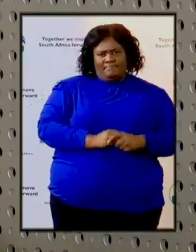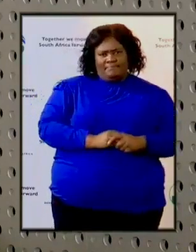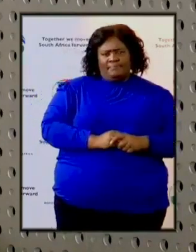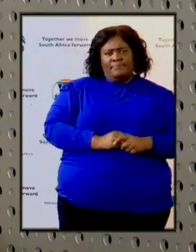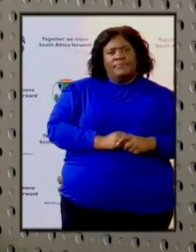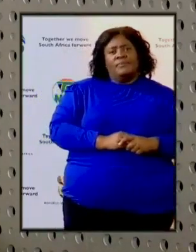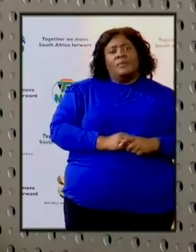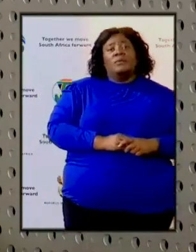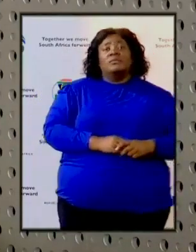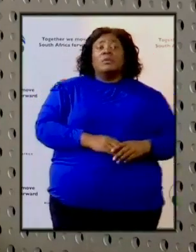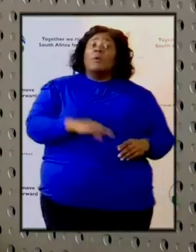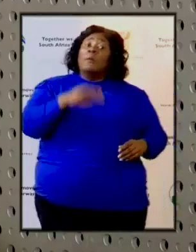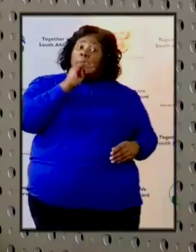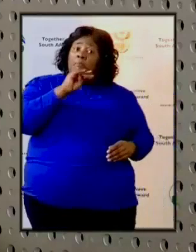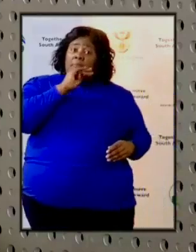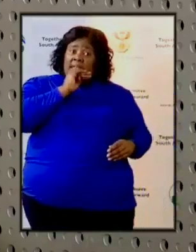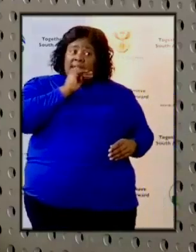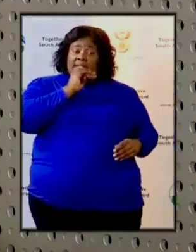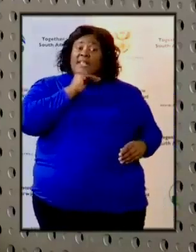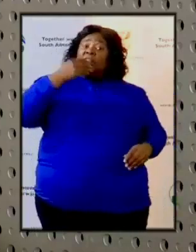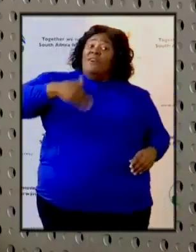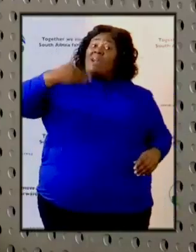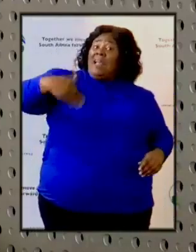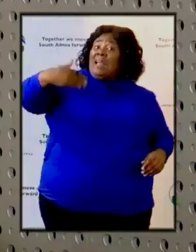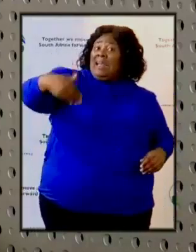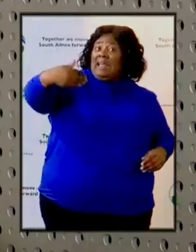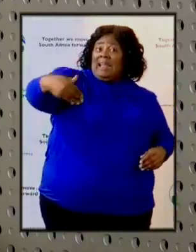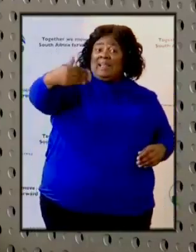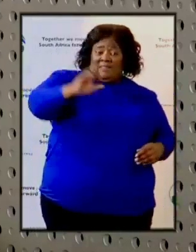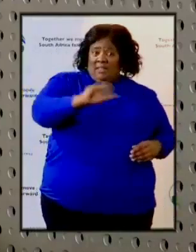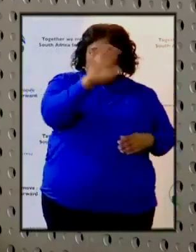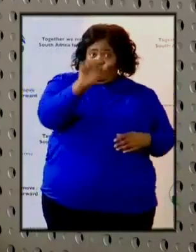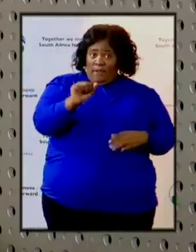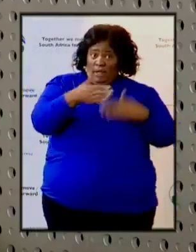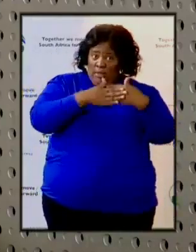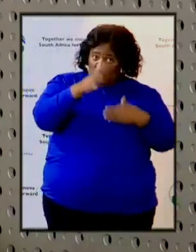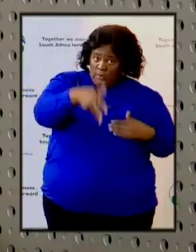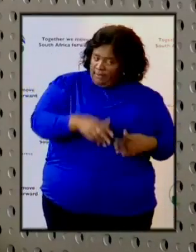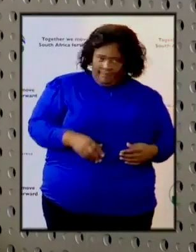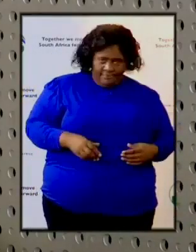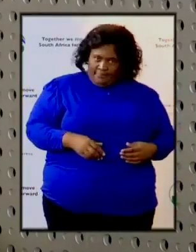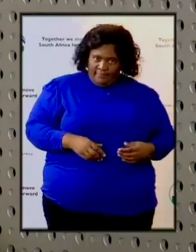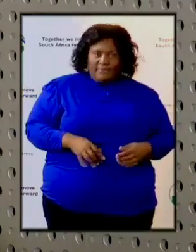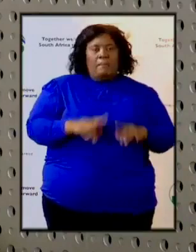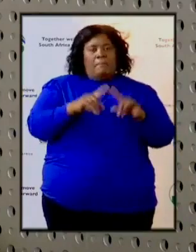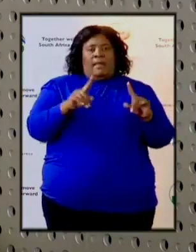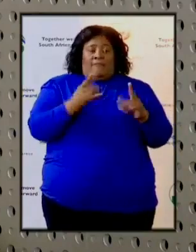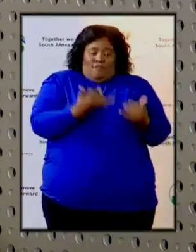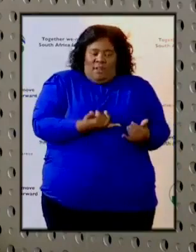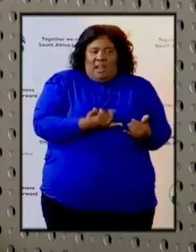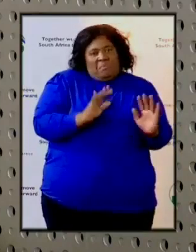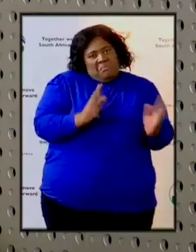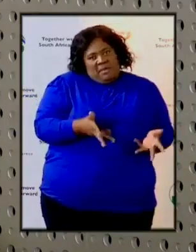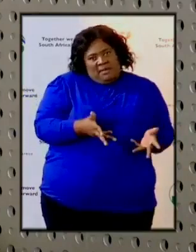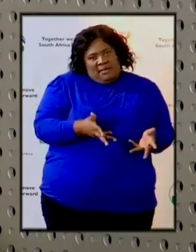akusho ukuthi ke kuvalwa sekuvaliwe nomphelo la eSouth Africa kuvalwe nje njengoba kuliwa negciwane